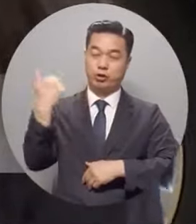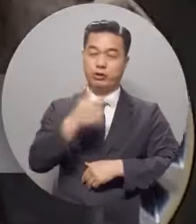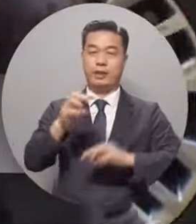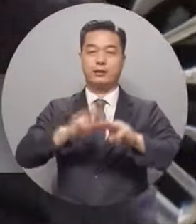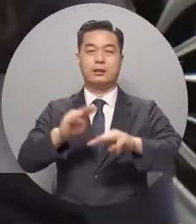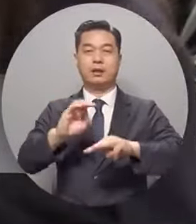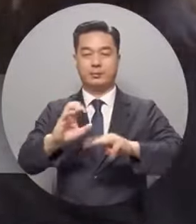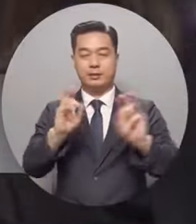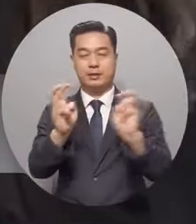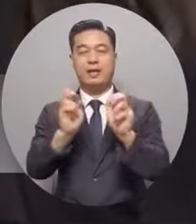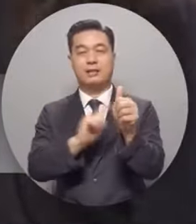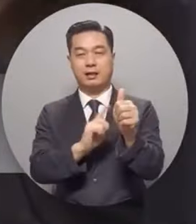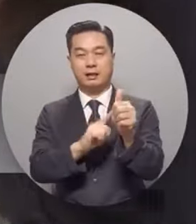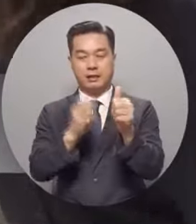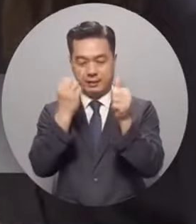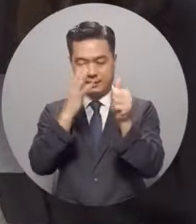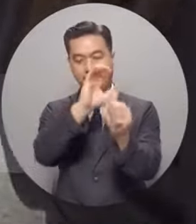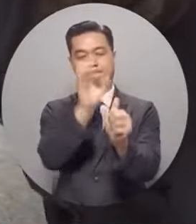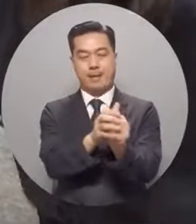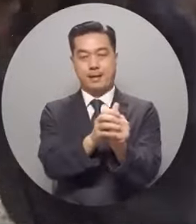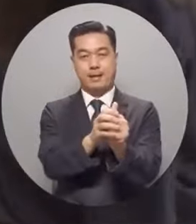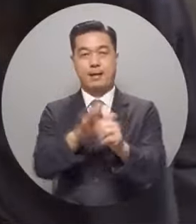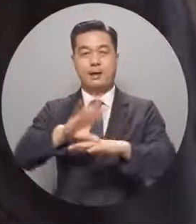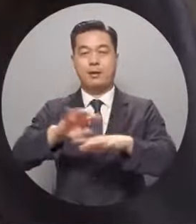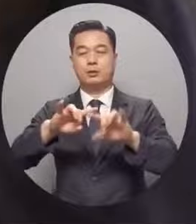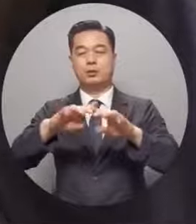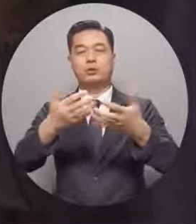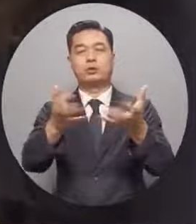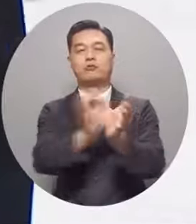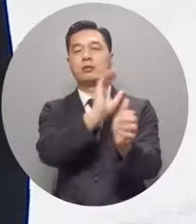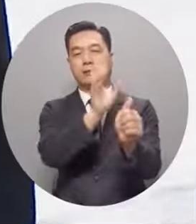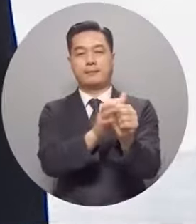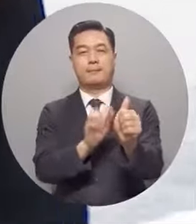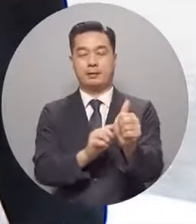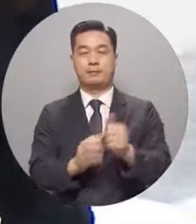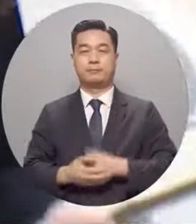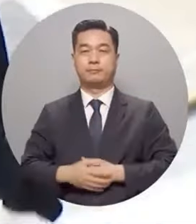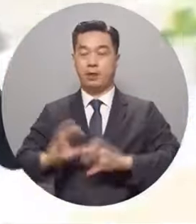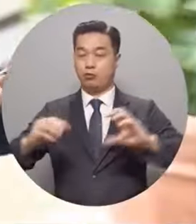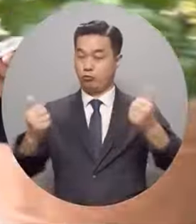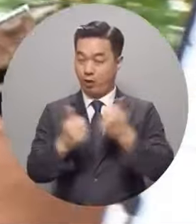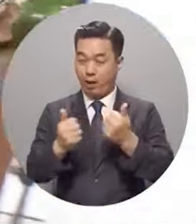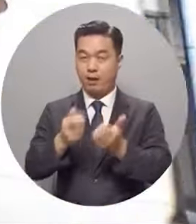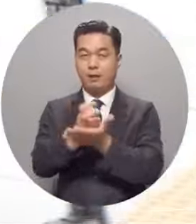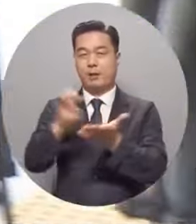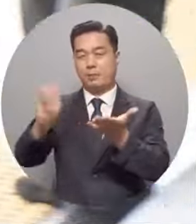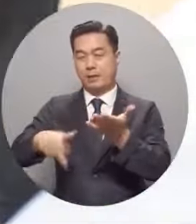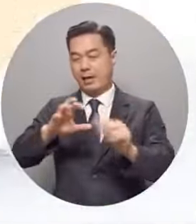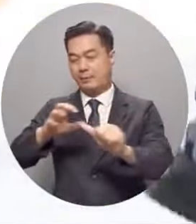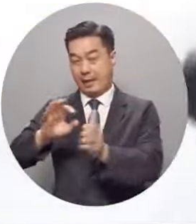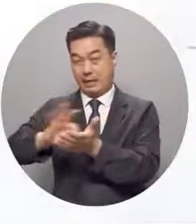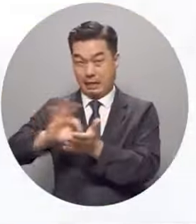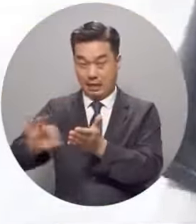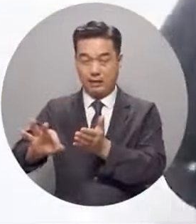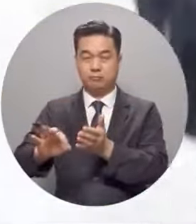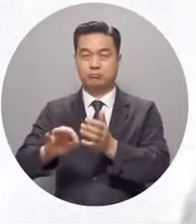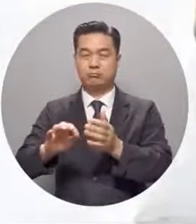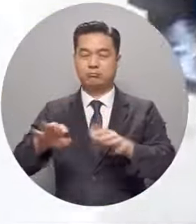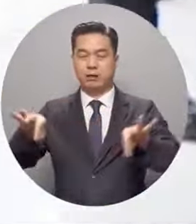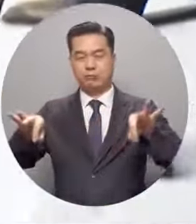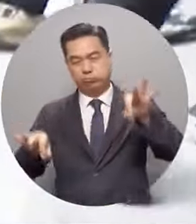신임 방송통신위원장으로 임명했습니다. 국회가 법인카드 유용 의혹과 왜곡된 역사관 등을